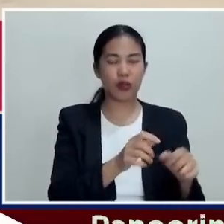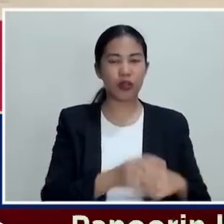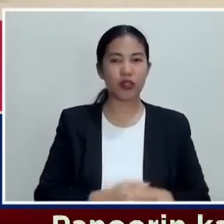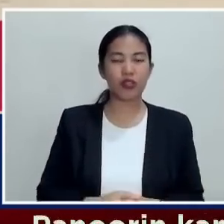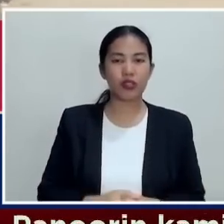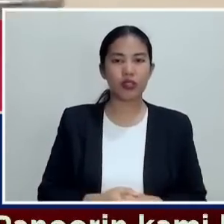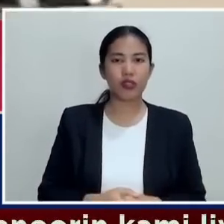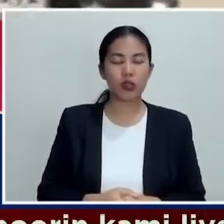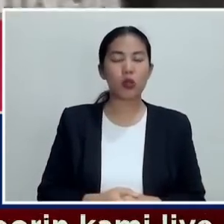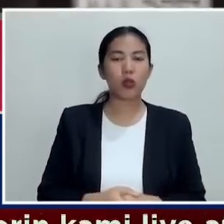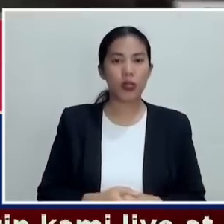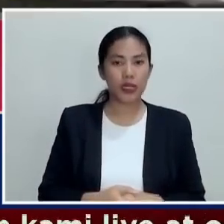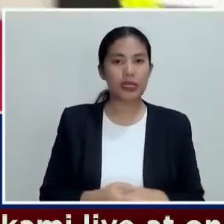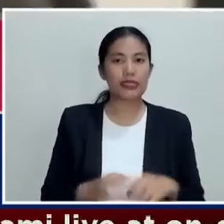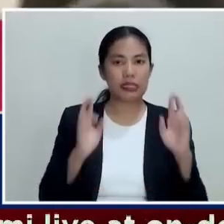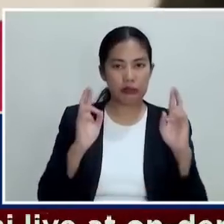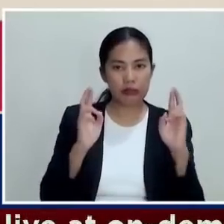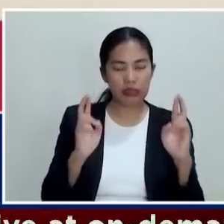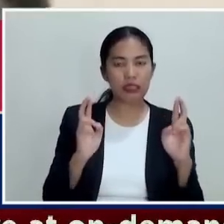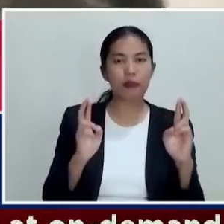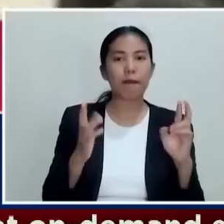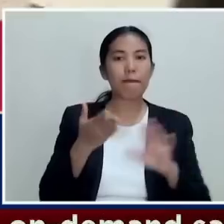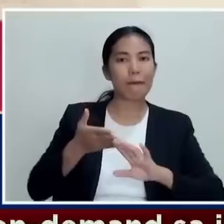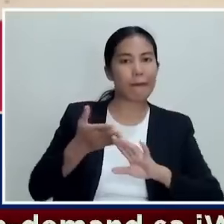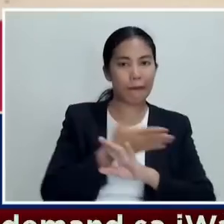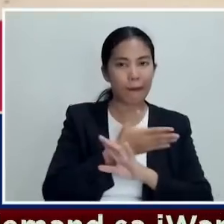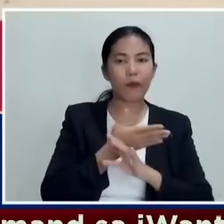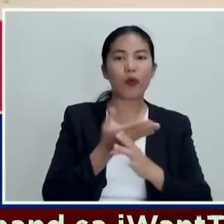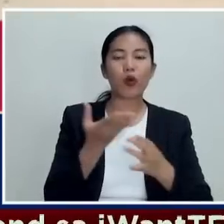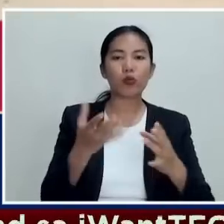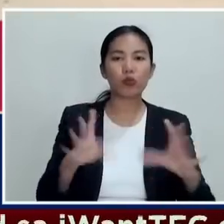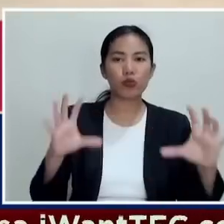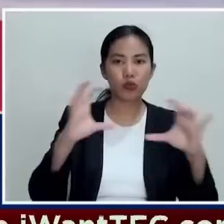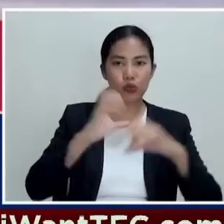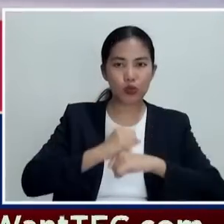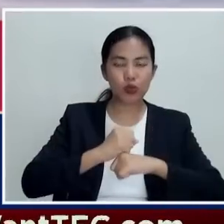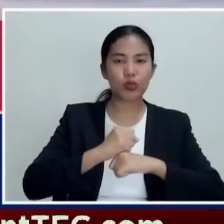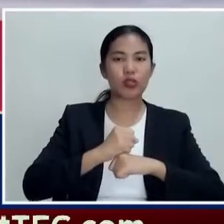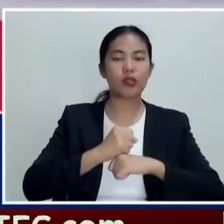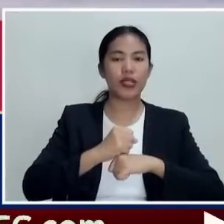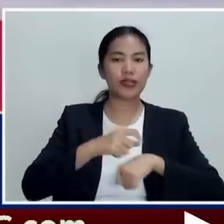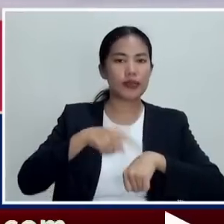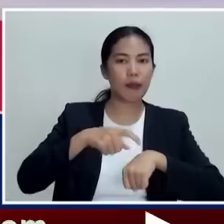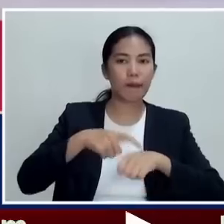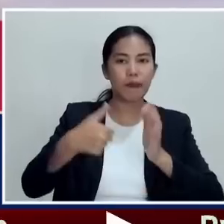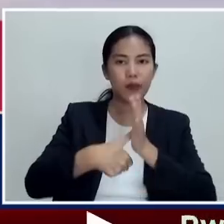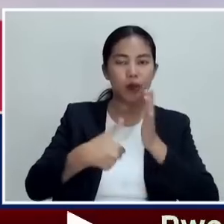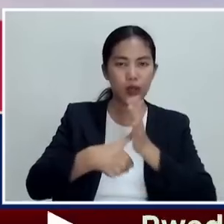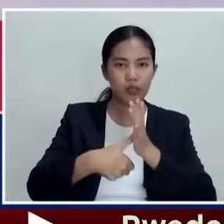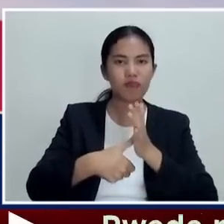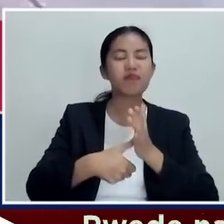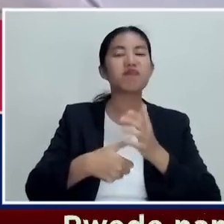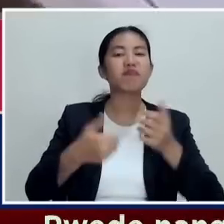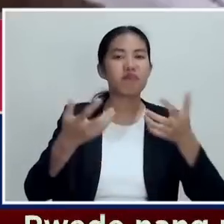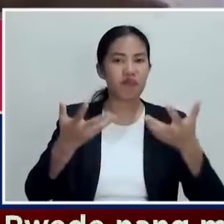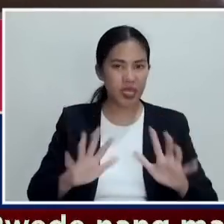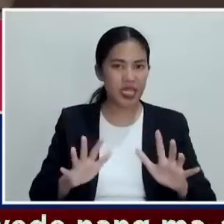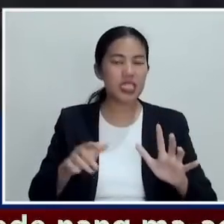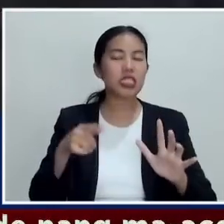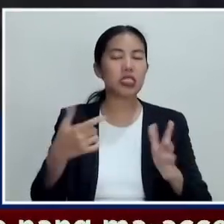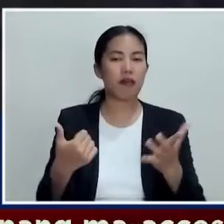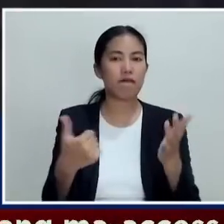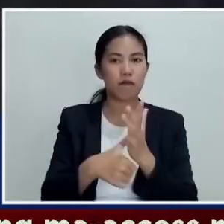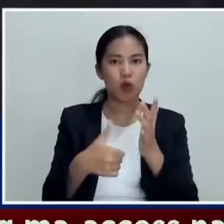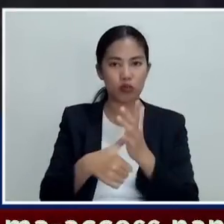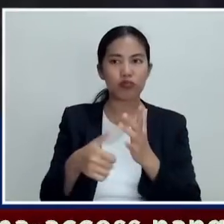inaasahan natin na bago po matapos ang oras na matatapos po ang pagboto, ay halos nakaboto na rin naman yung majority ng mga kababayan